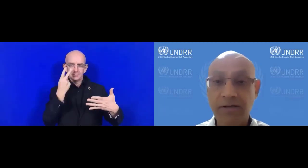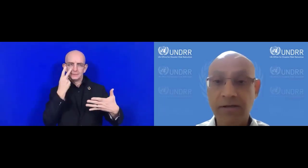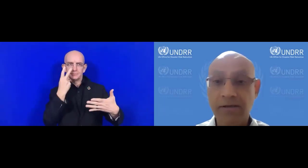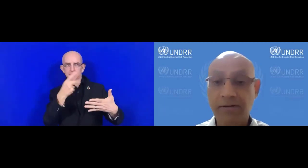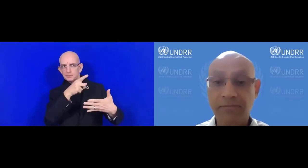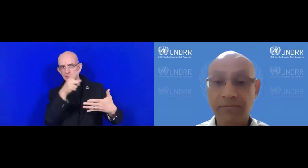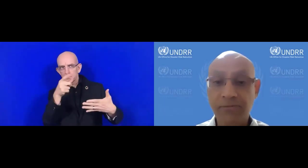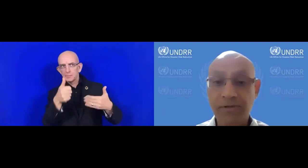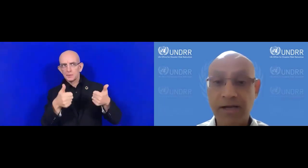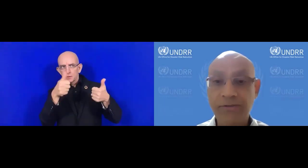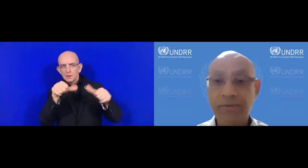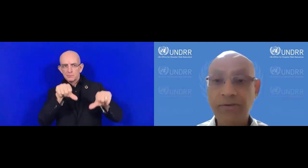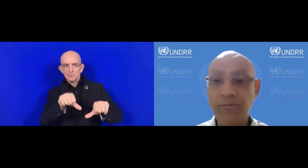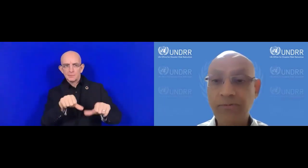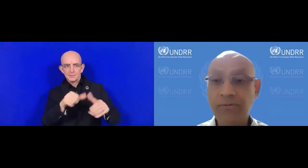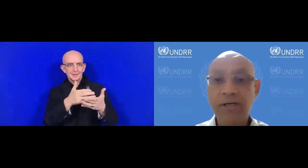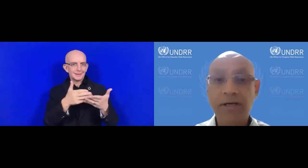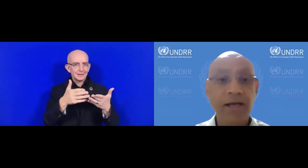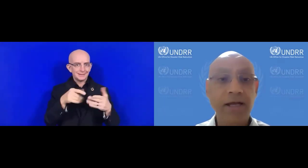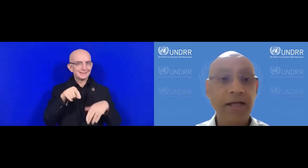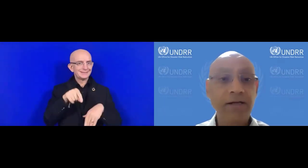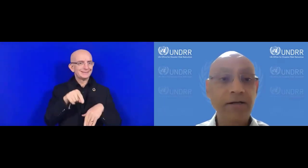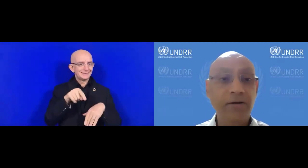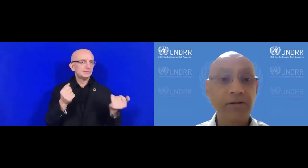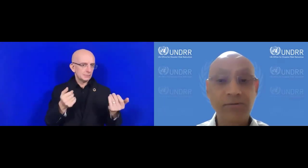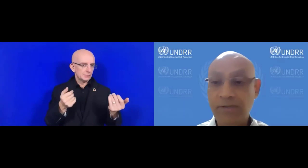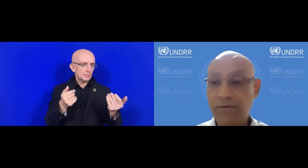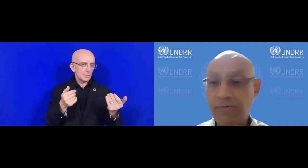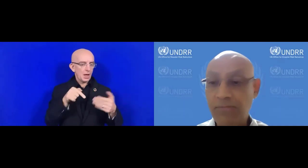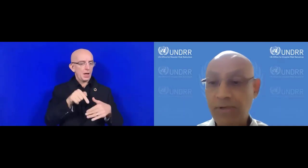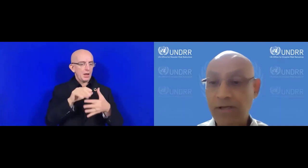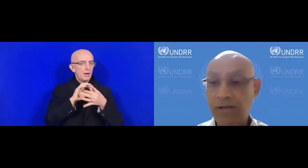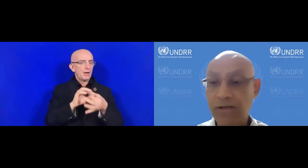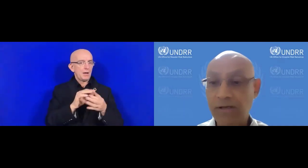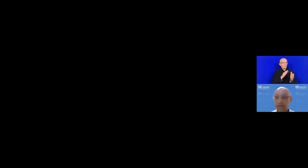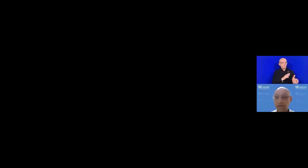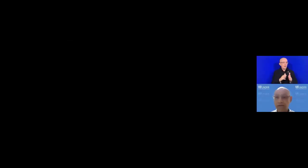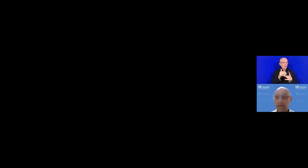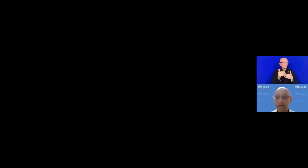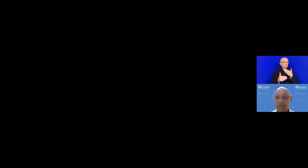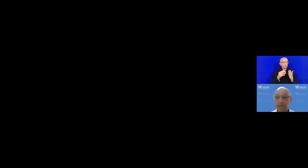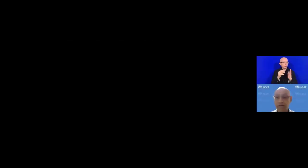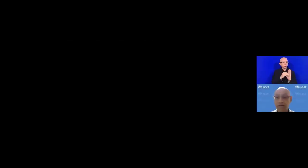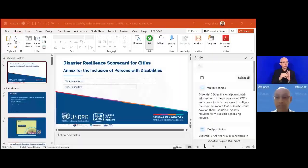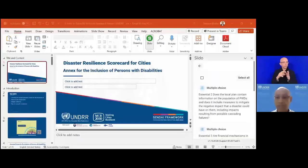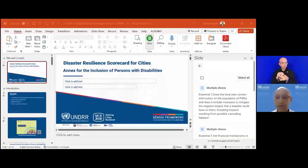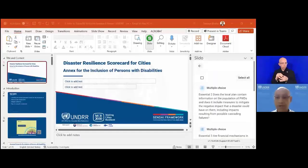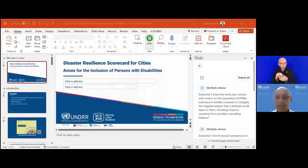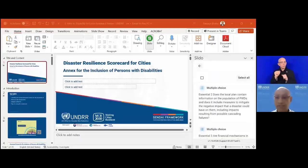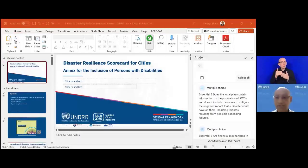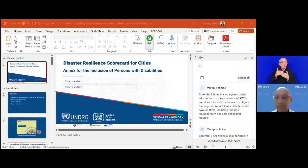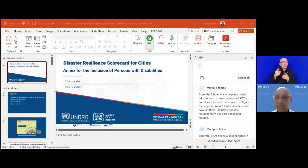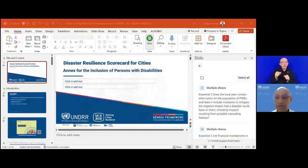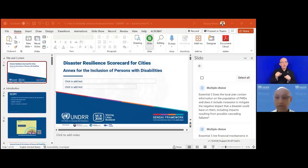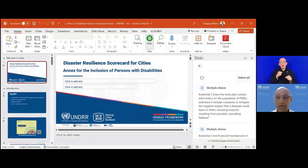futures. Je vais partager quelques diapositives avec vous et il y aura aussi